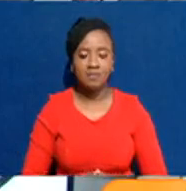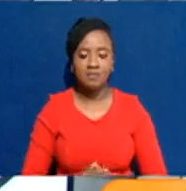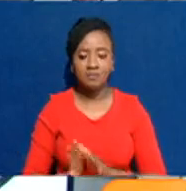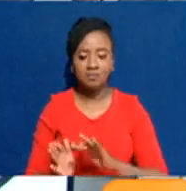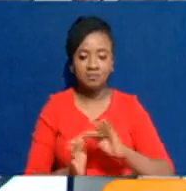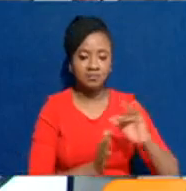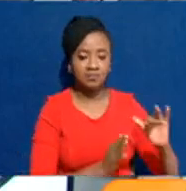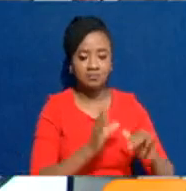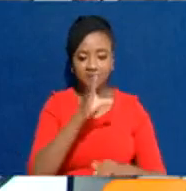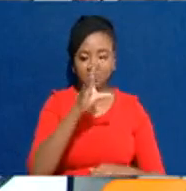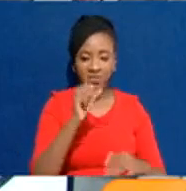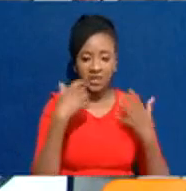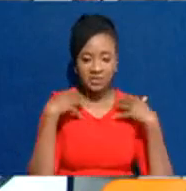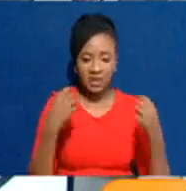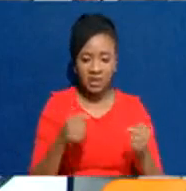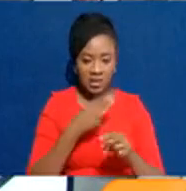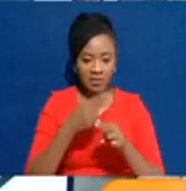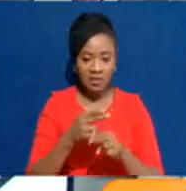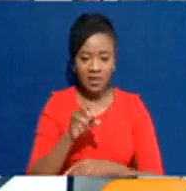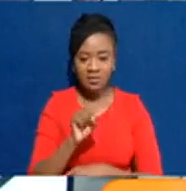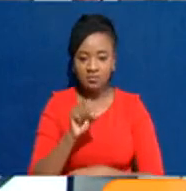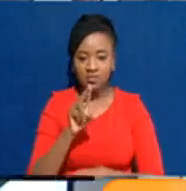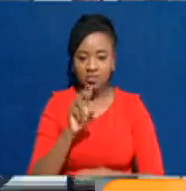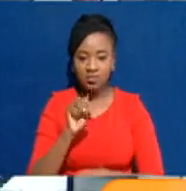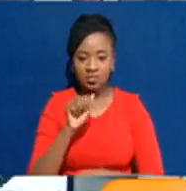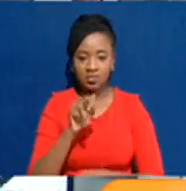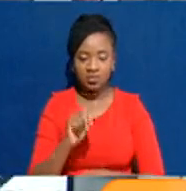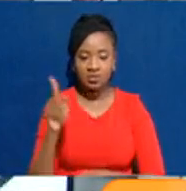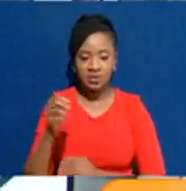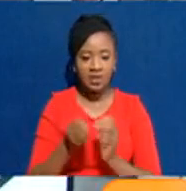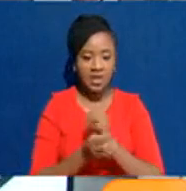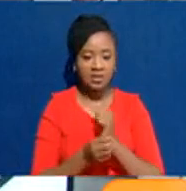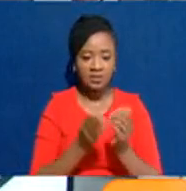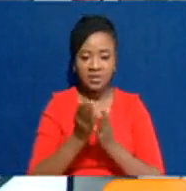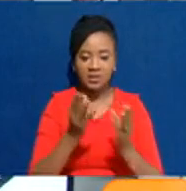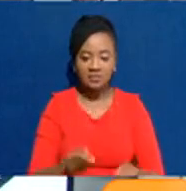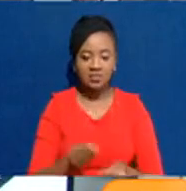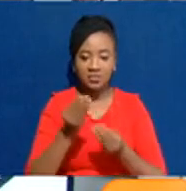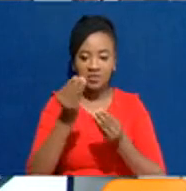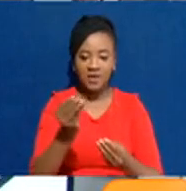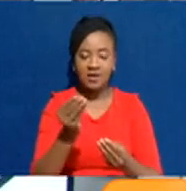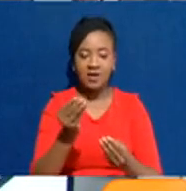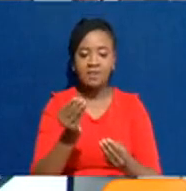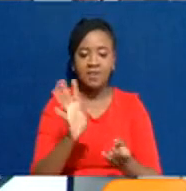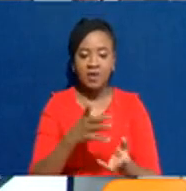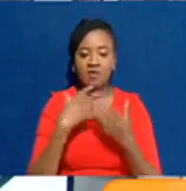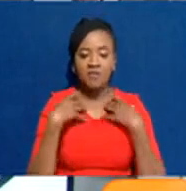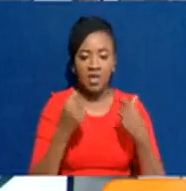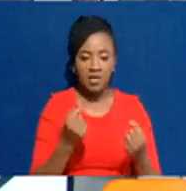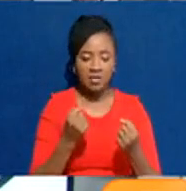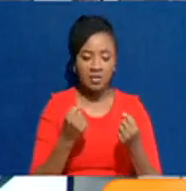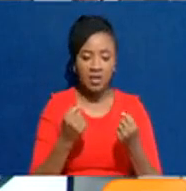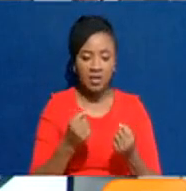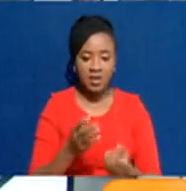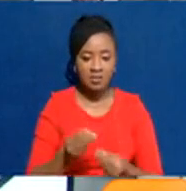Waziri wa Afya Susan Nakumicha ameagiza kusitishwa kwa shughuli za utoaji huduma kwa wagonjwa katika vituo 8 vya afya katika kaunti za Meru,